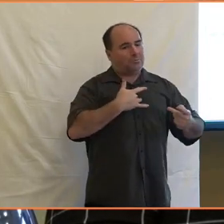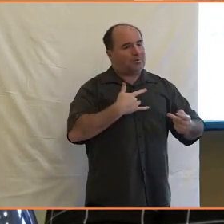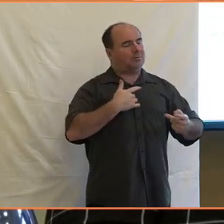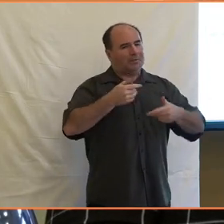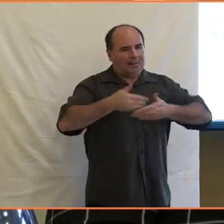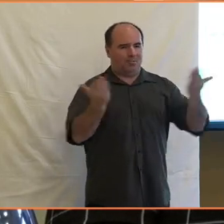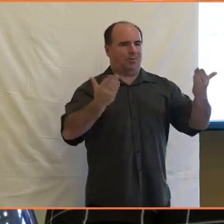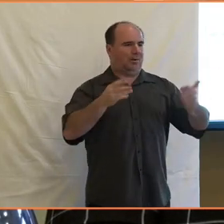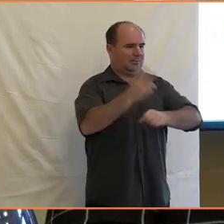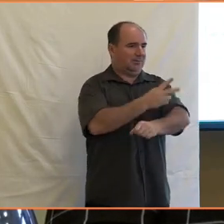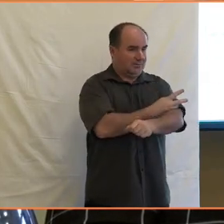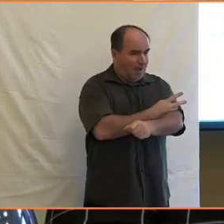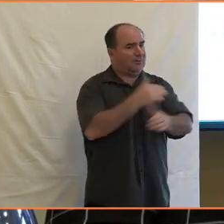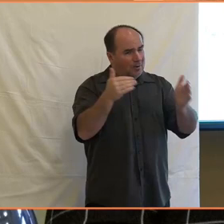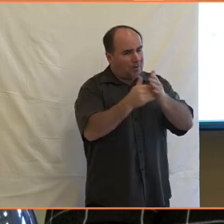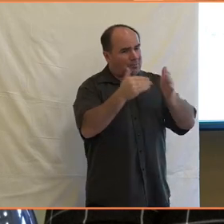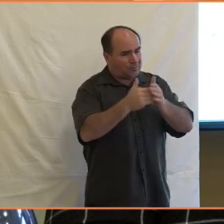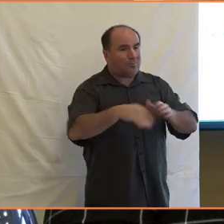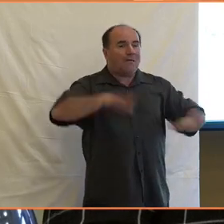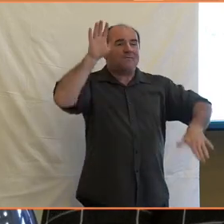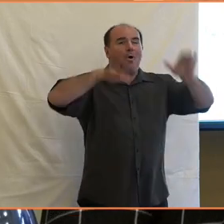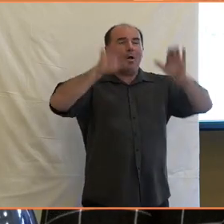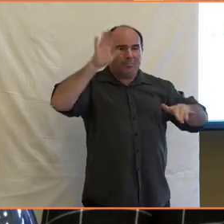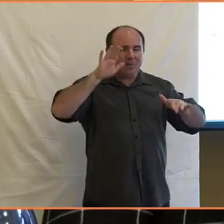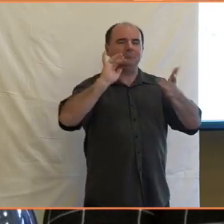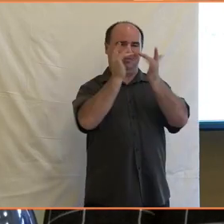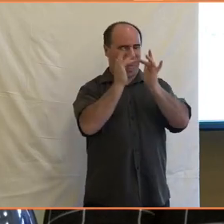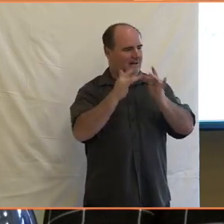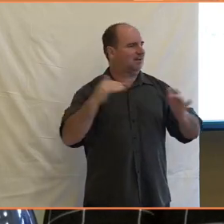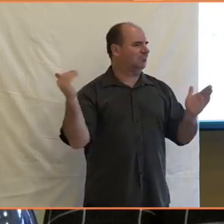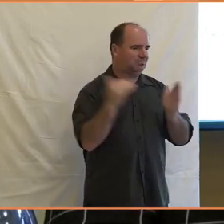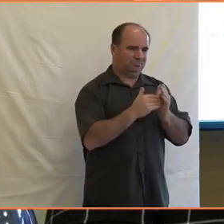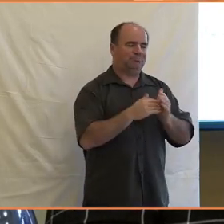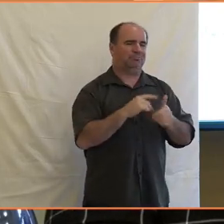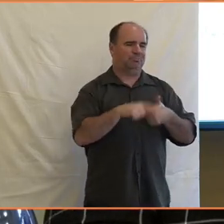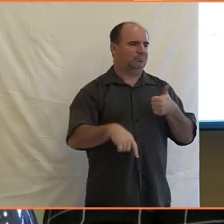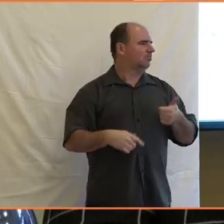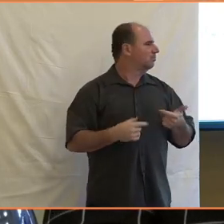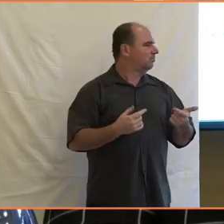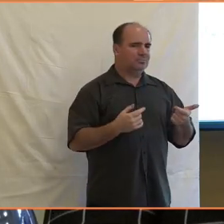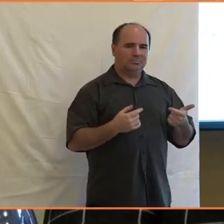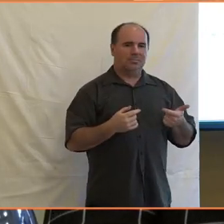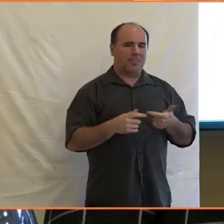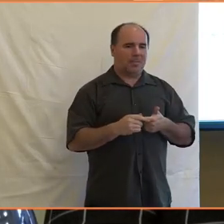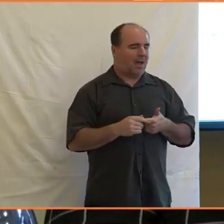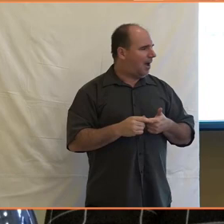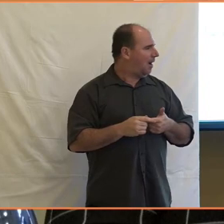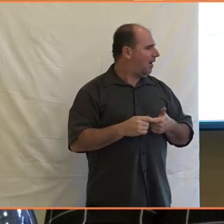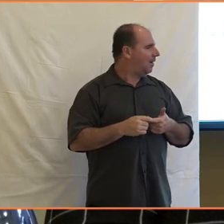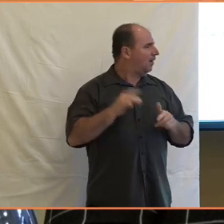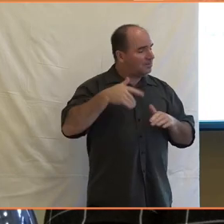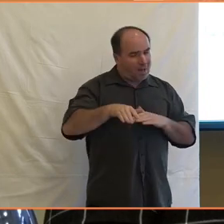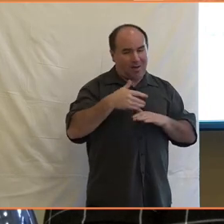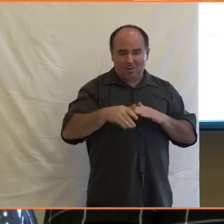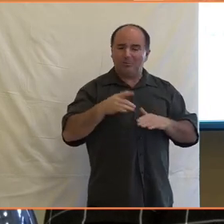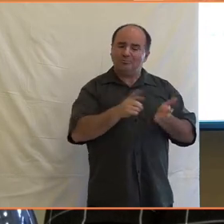ve volbách. No. A jedním z problémů toho výzkumu dosavadního i ty diskuze je to, že se často ten hledáček omezuje